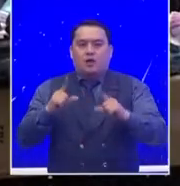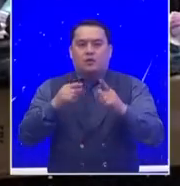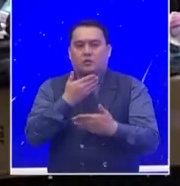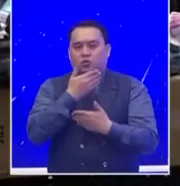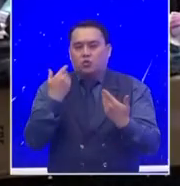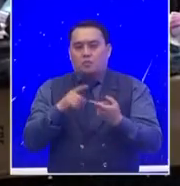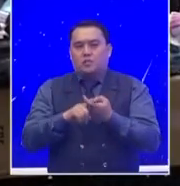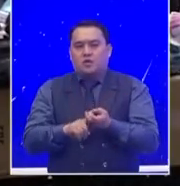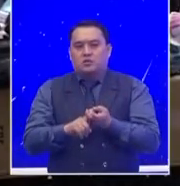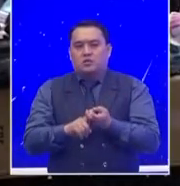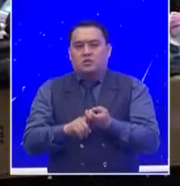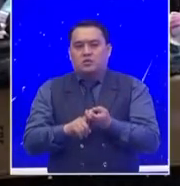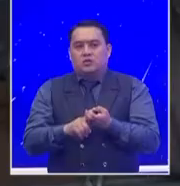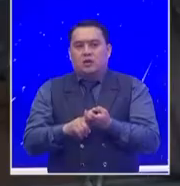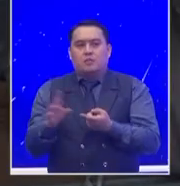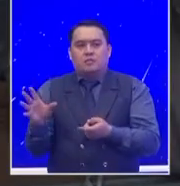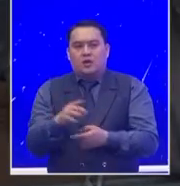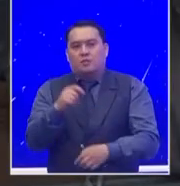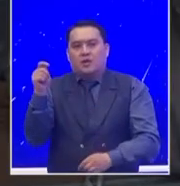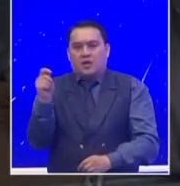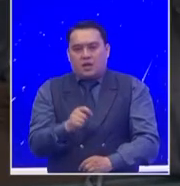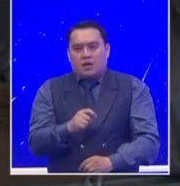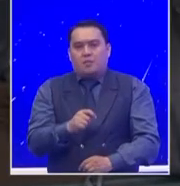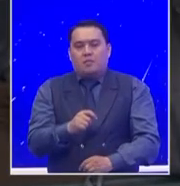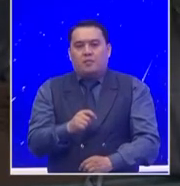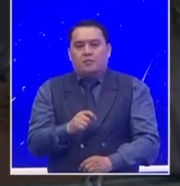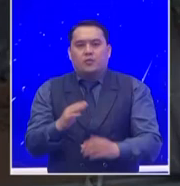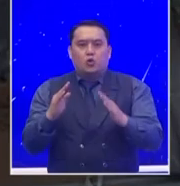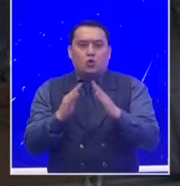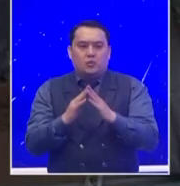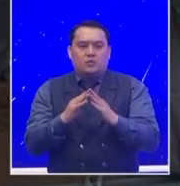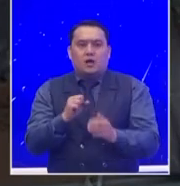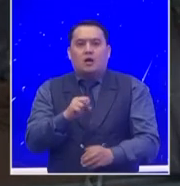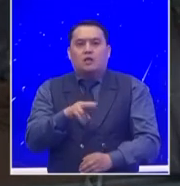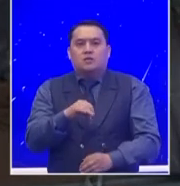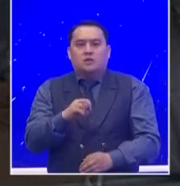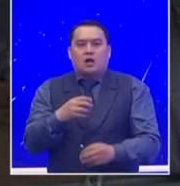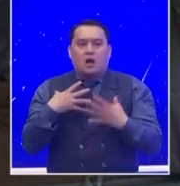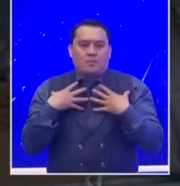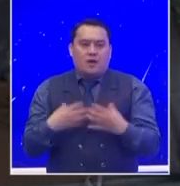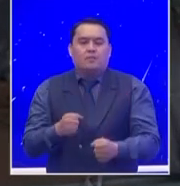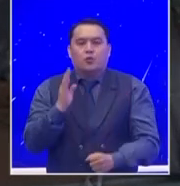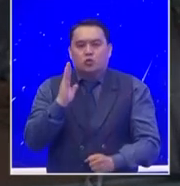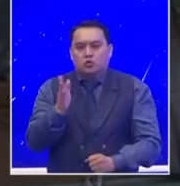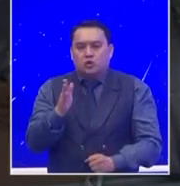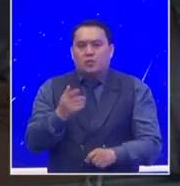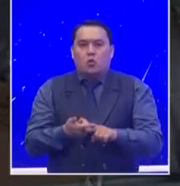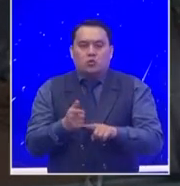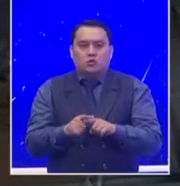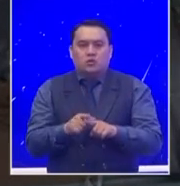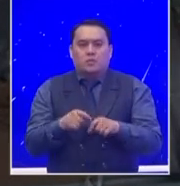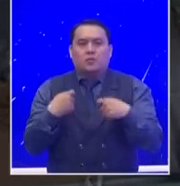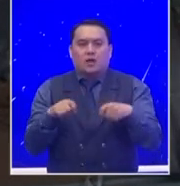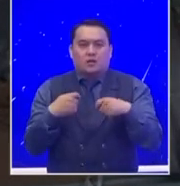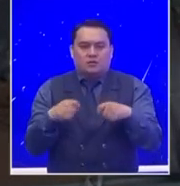Вирусқа байланысты енді елдердің бәрі келіп, енді балаларымыз үйімізді аластайық, балаларымыз аман есен болсын деп осы